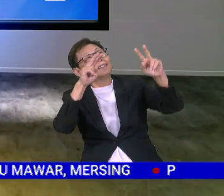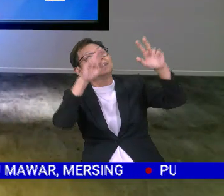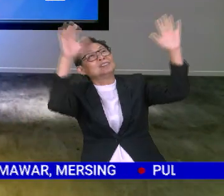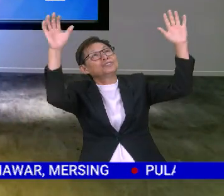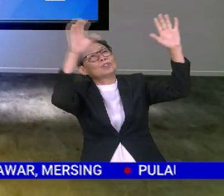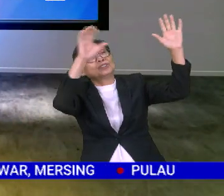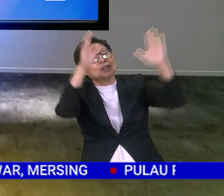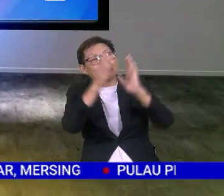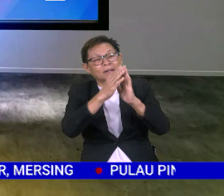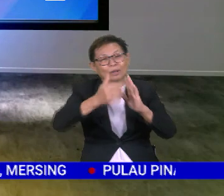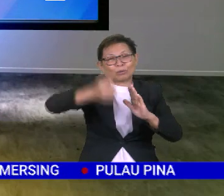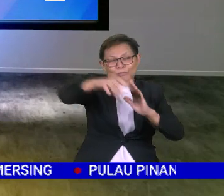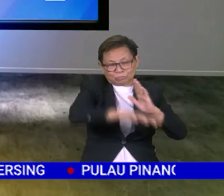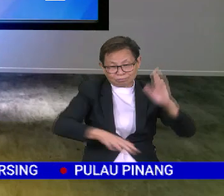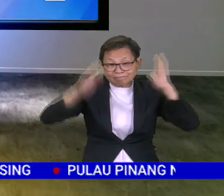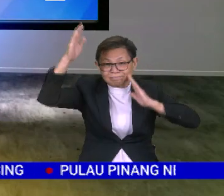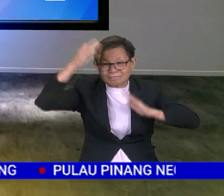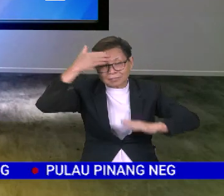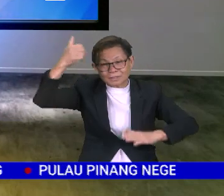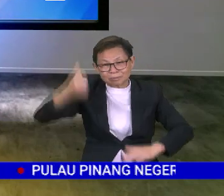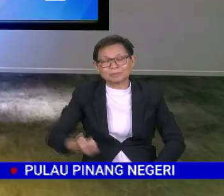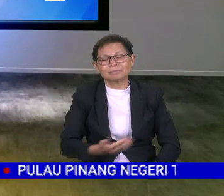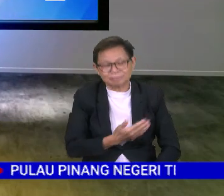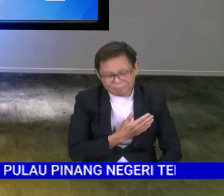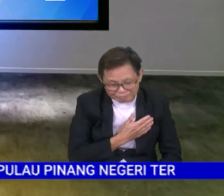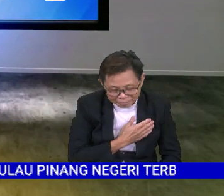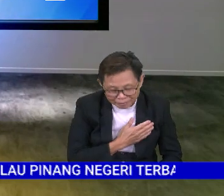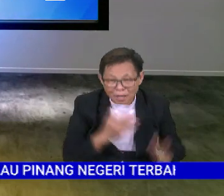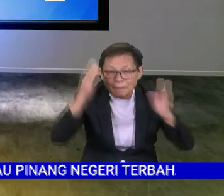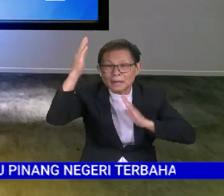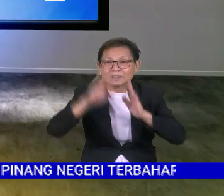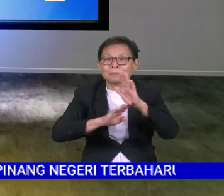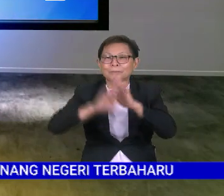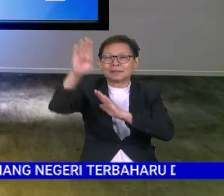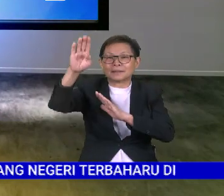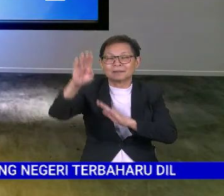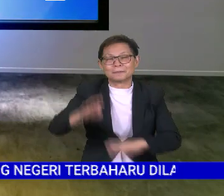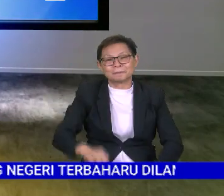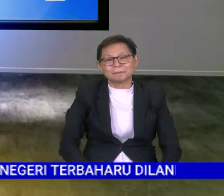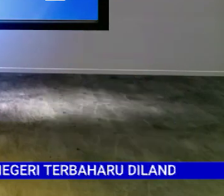bagi bandar-bandar utama di seluruh negara. Assalamualaikum dan salam Malaysia Madani.